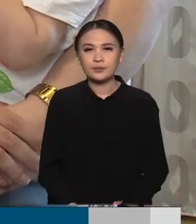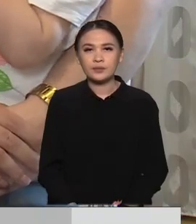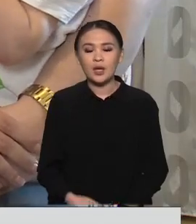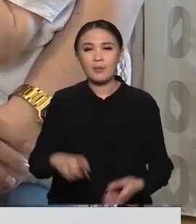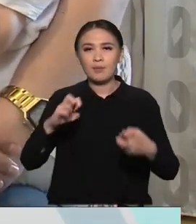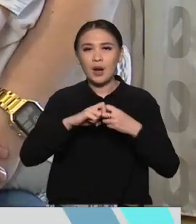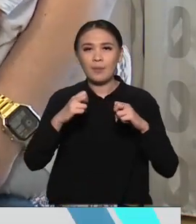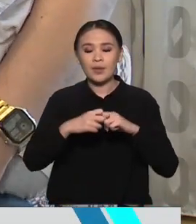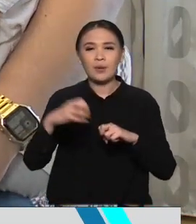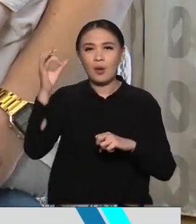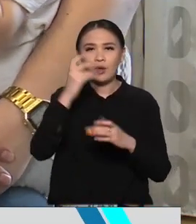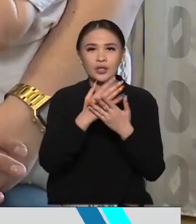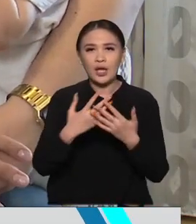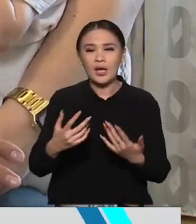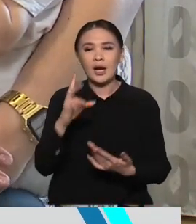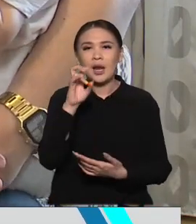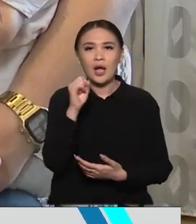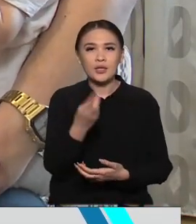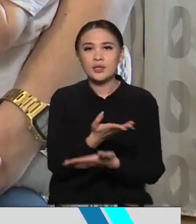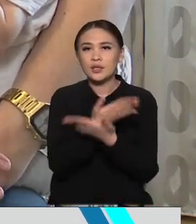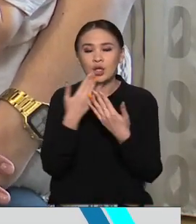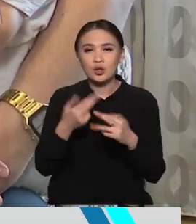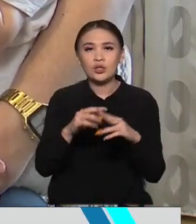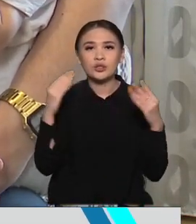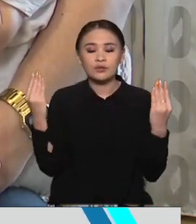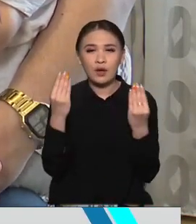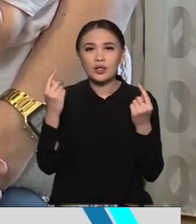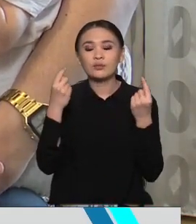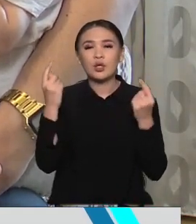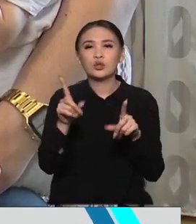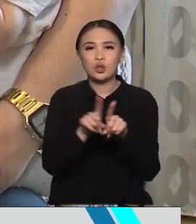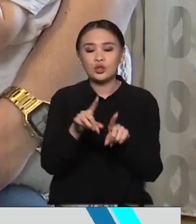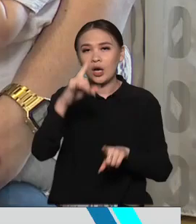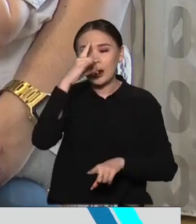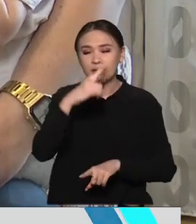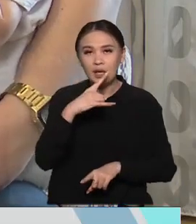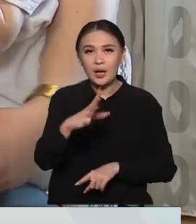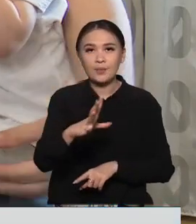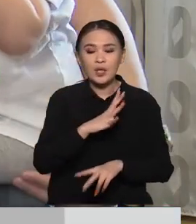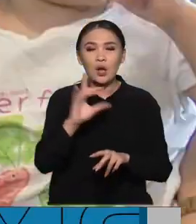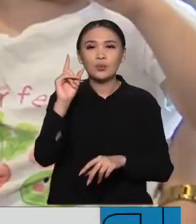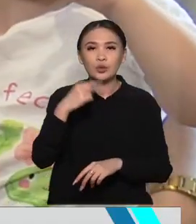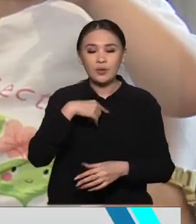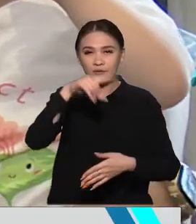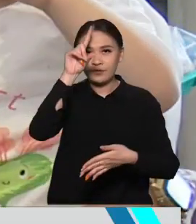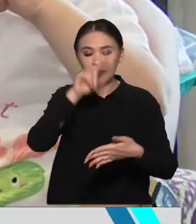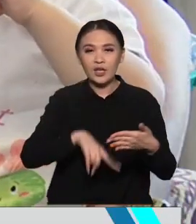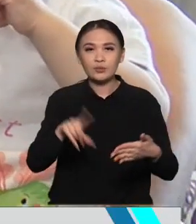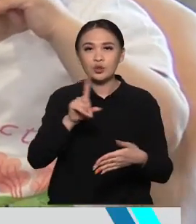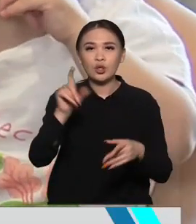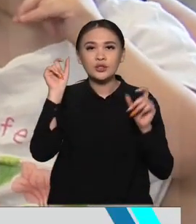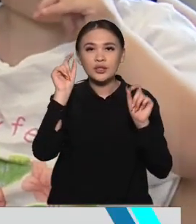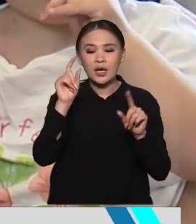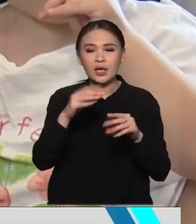Проблем с тем, что мы разных национальностей, не было. Даже свадьбу мы проводили по казахским обычаям, потому что мы верим в сакральный смысл